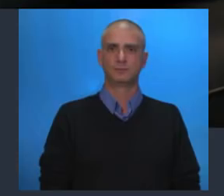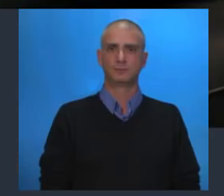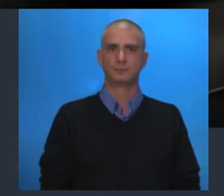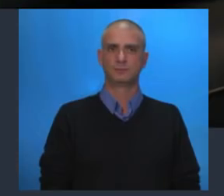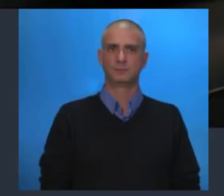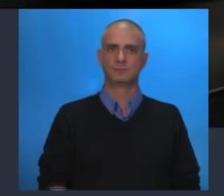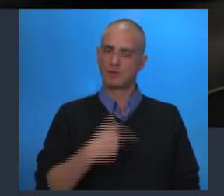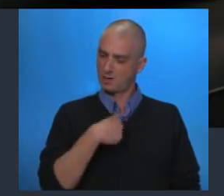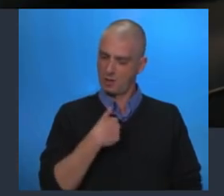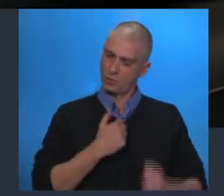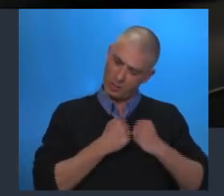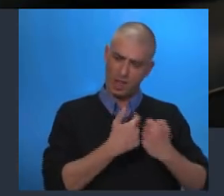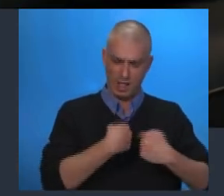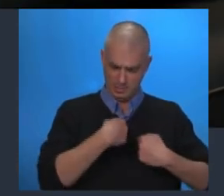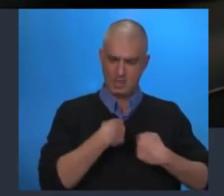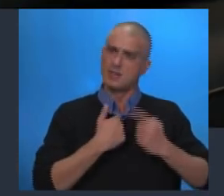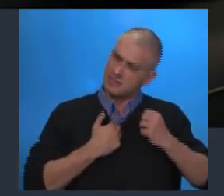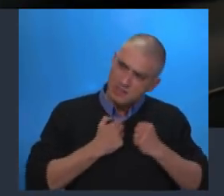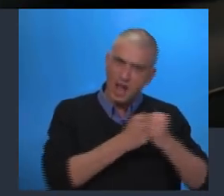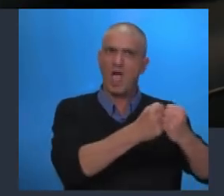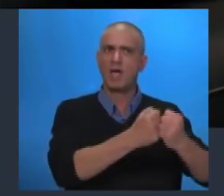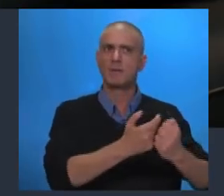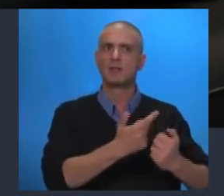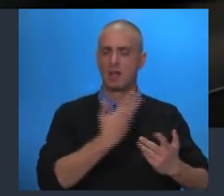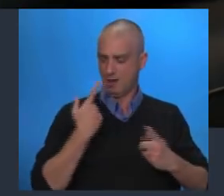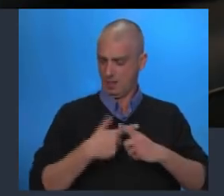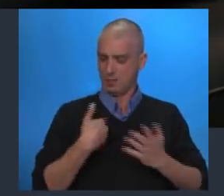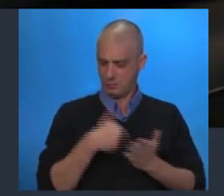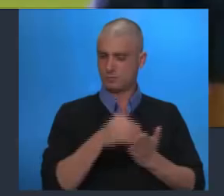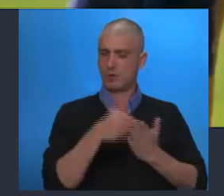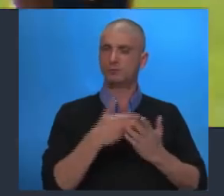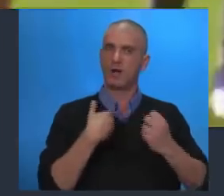אנחנו נלחמות. אני נלחמת. אני עד היום נלחמת.